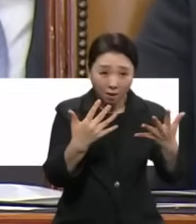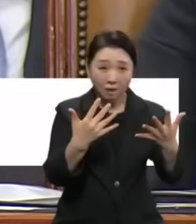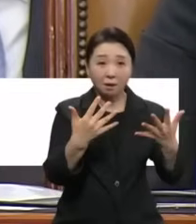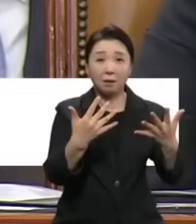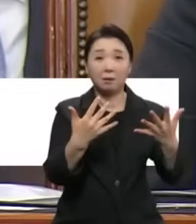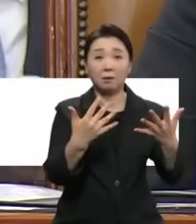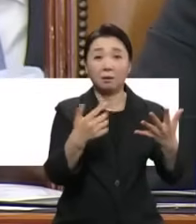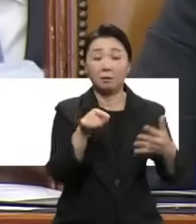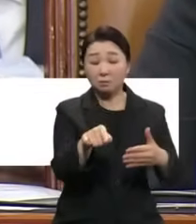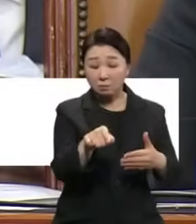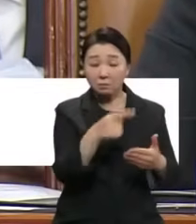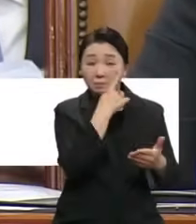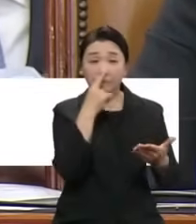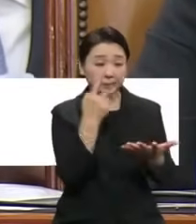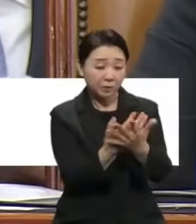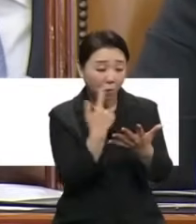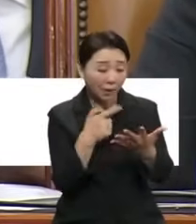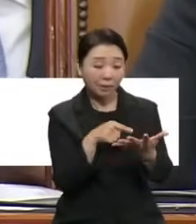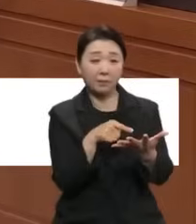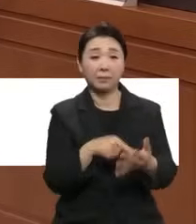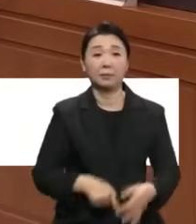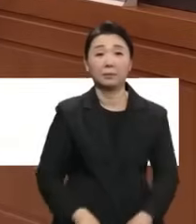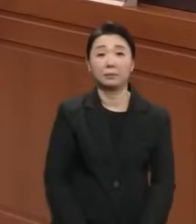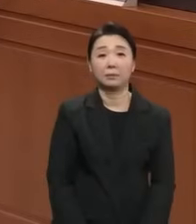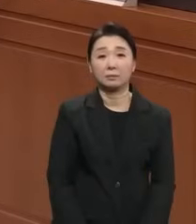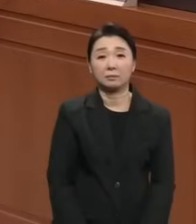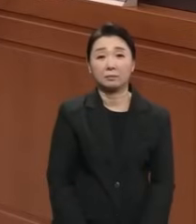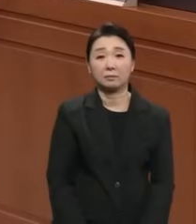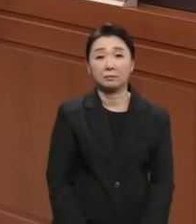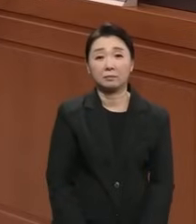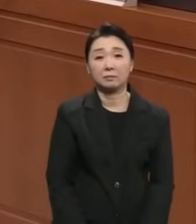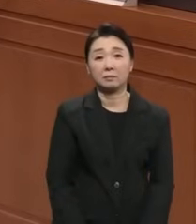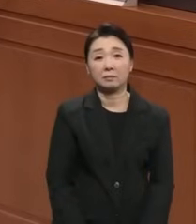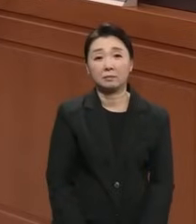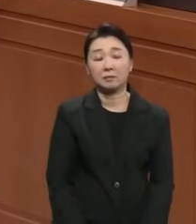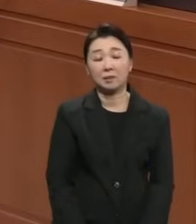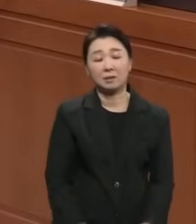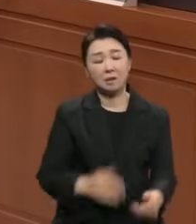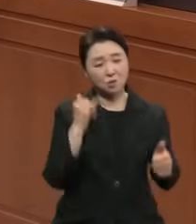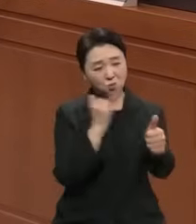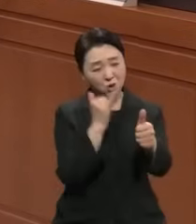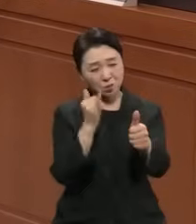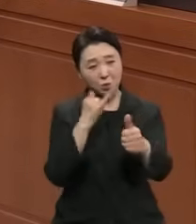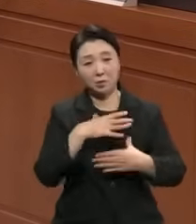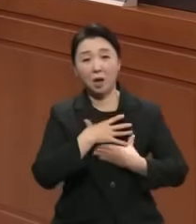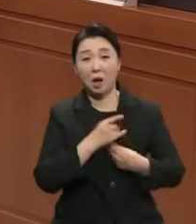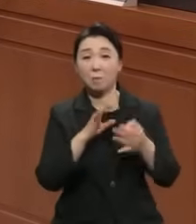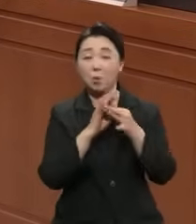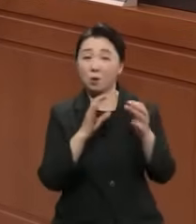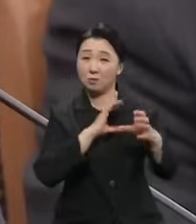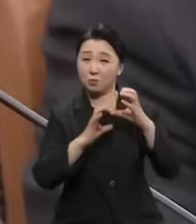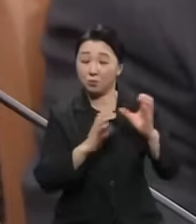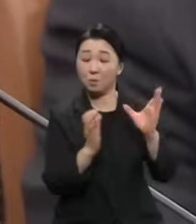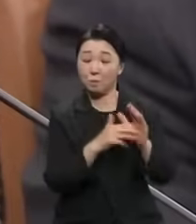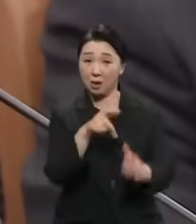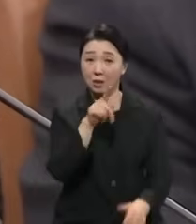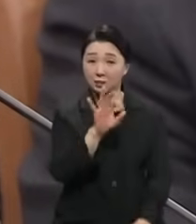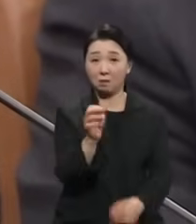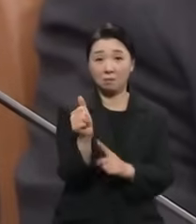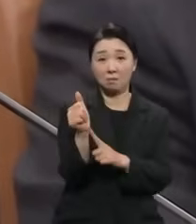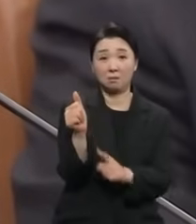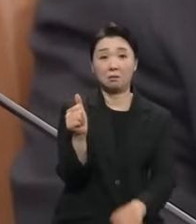지금 실체와 증거가 나와 있는 것이죠. 당시 오갔던 수많은 통화가 안보 관련 소통이었다고 설명하던 정